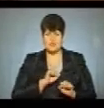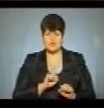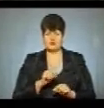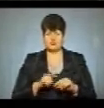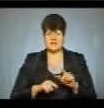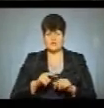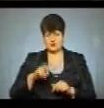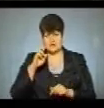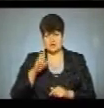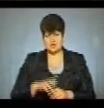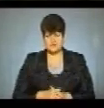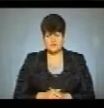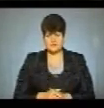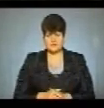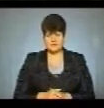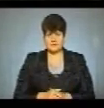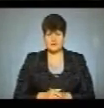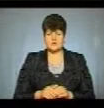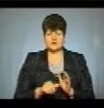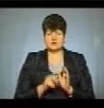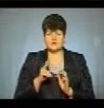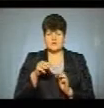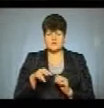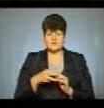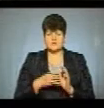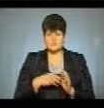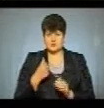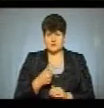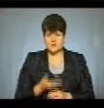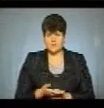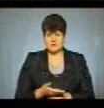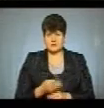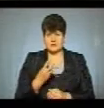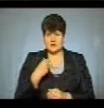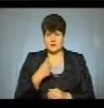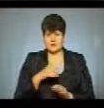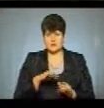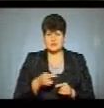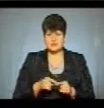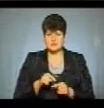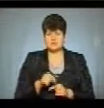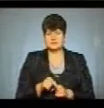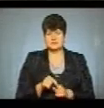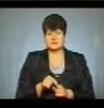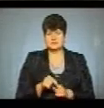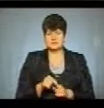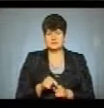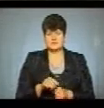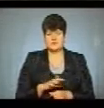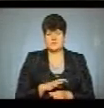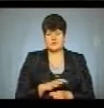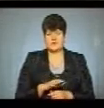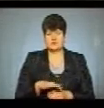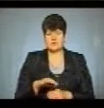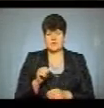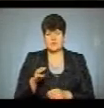держави. Підписав контракт 26 квітня 2017 року на 3 роки, після чого перебуваю в зоні